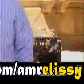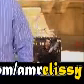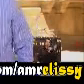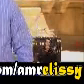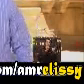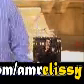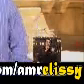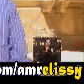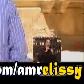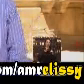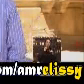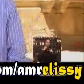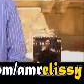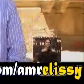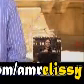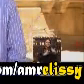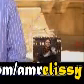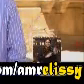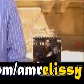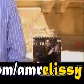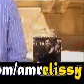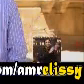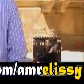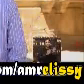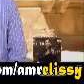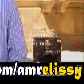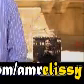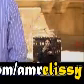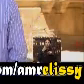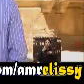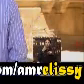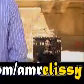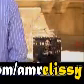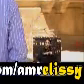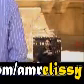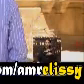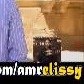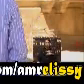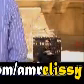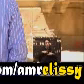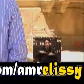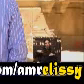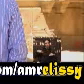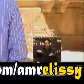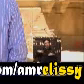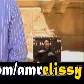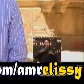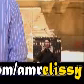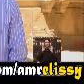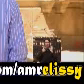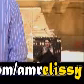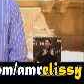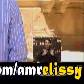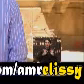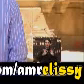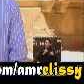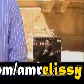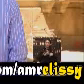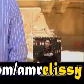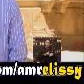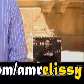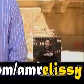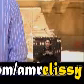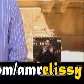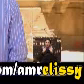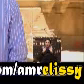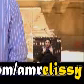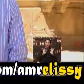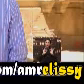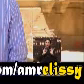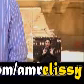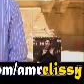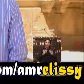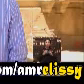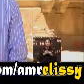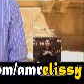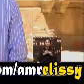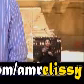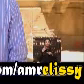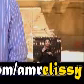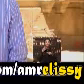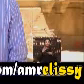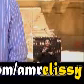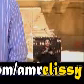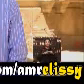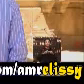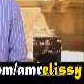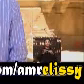يا ريت بتوع المخابز يخلونا ناكل عيش، والحكومة كمان تختار الوقت المناسب